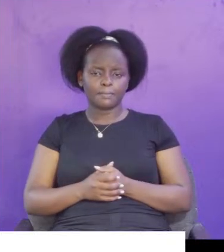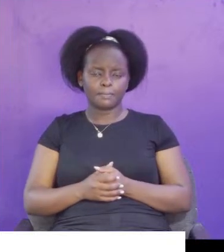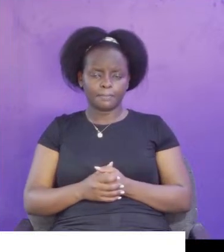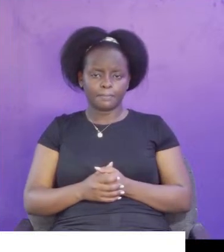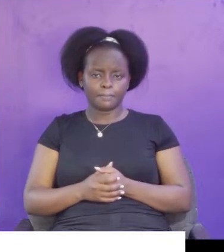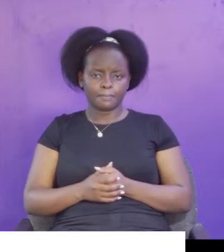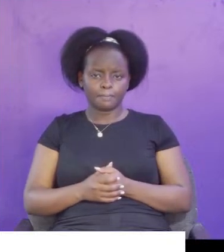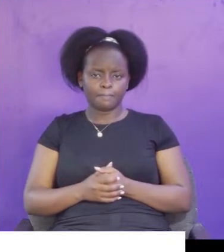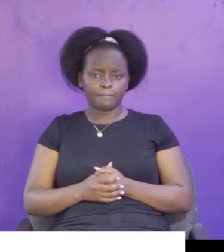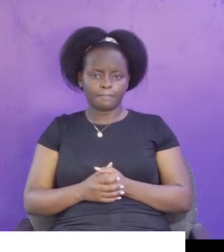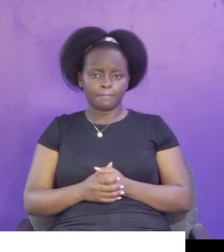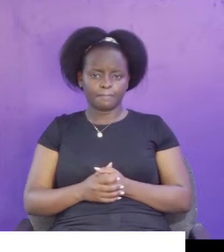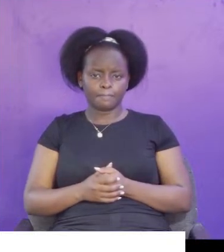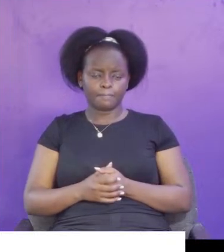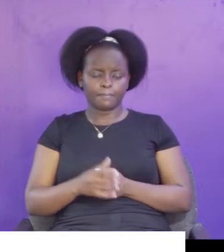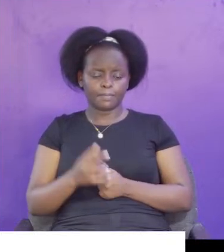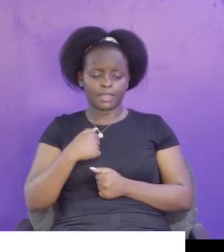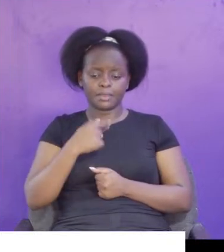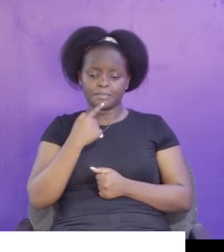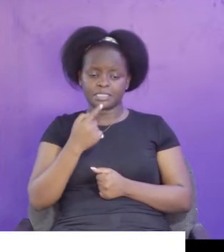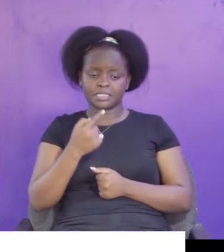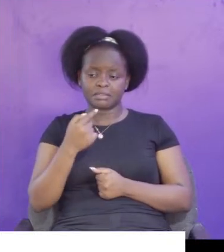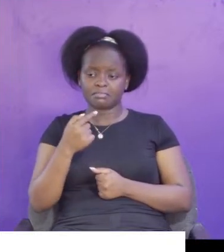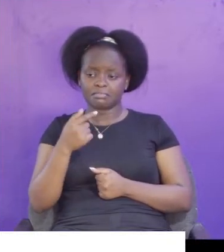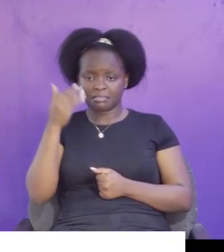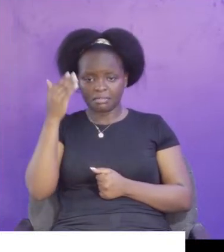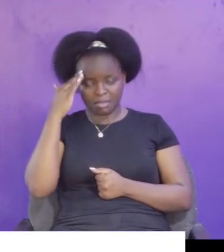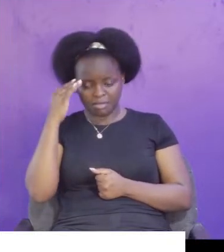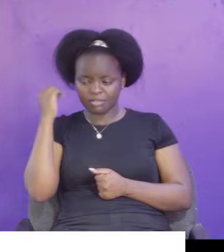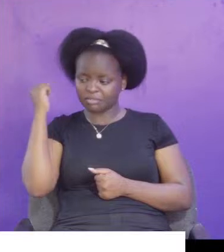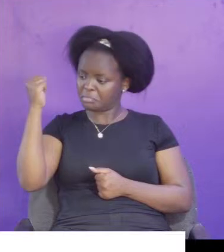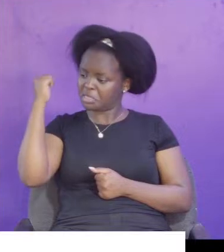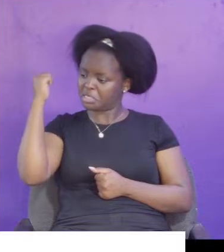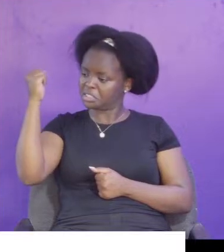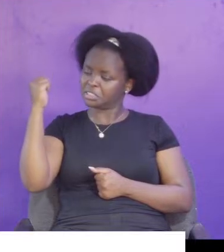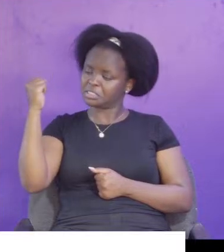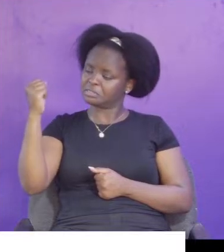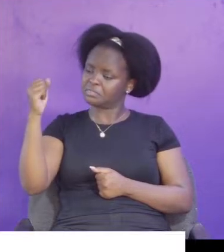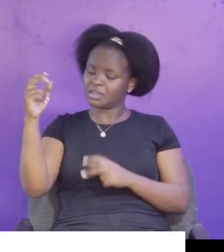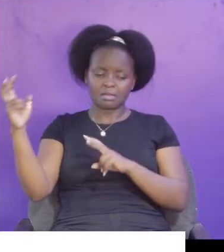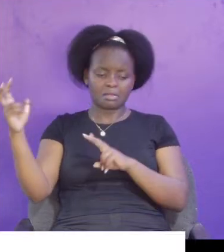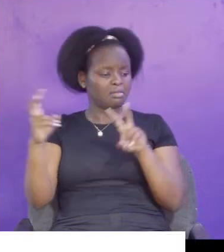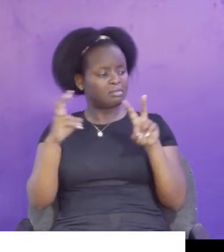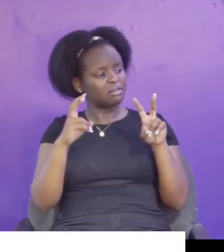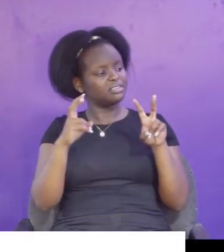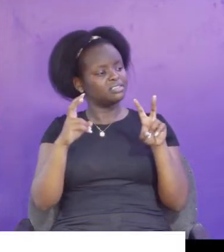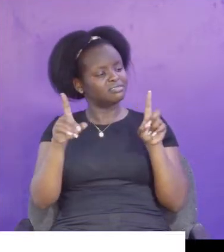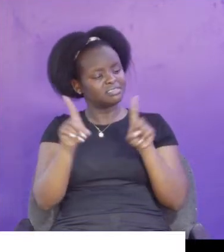Mimi nilikuwa nasema, unajua wanaongea siasa kama sisi, wanatuangalia tu na mambo hii yetu ya upuzi hapo,